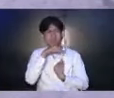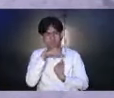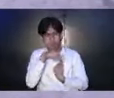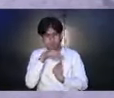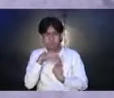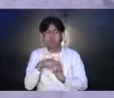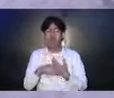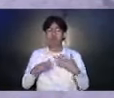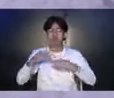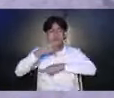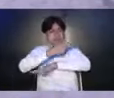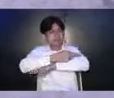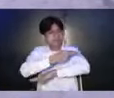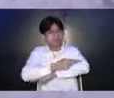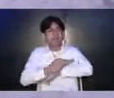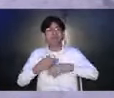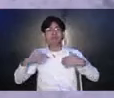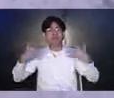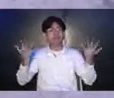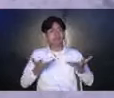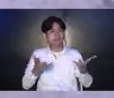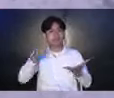magpahinga ka sa mga yakap niya.